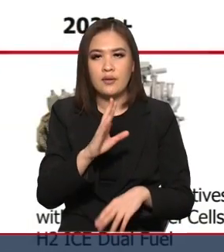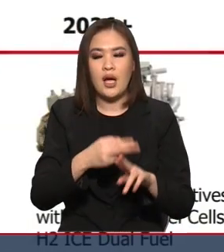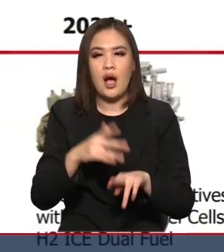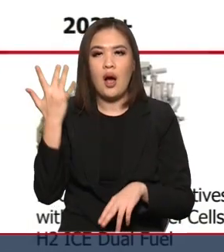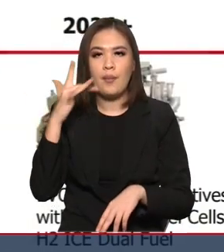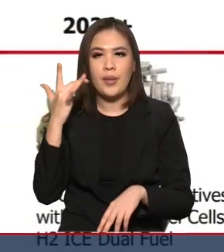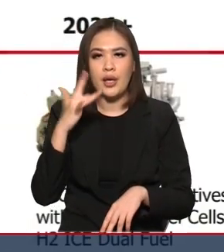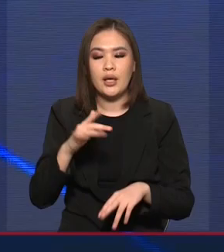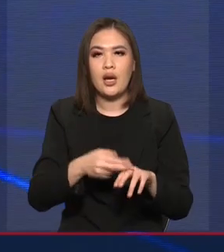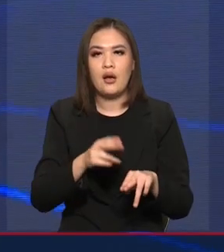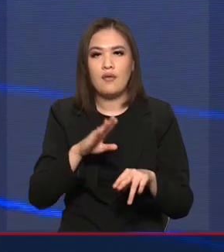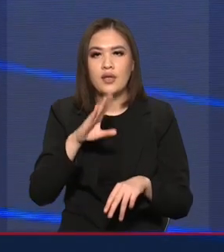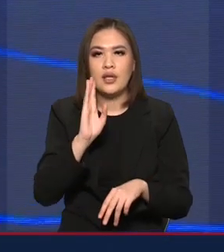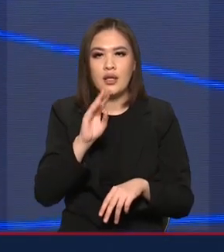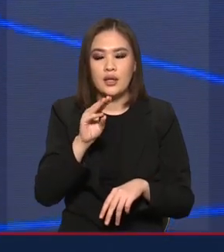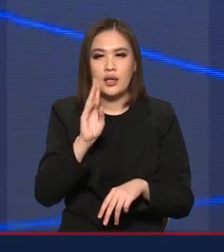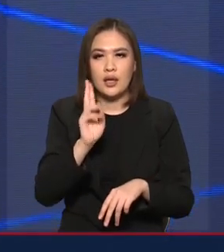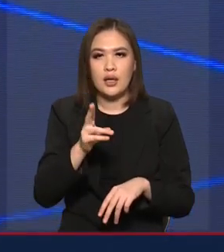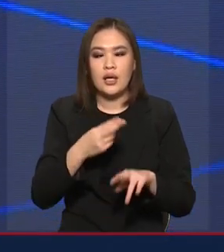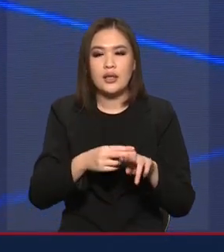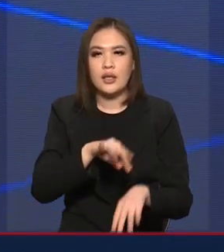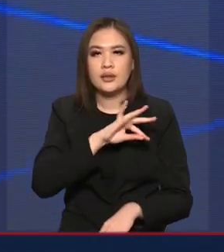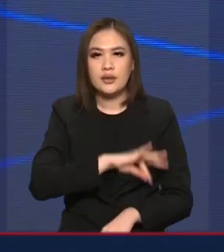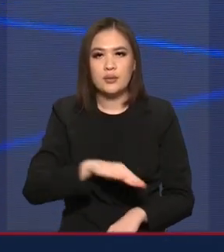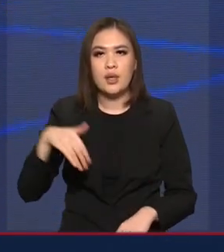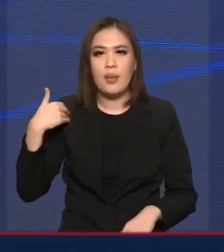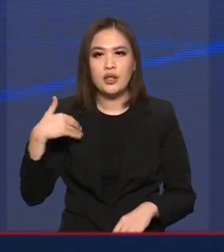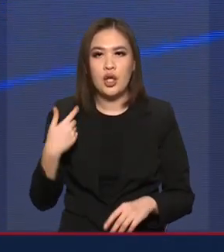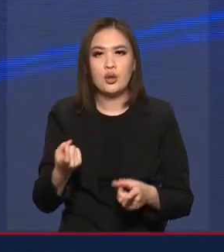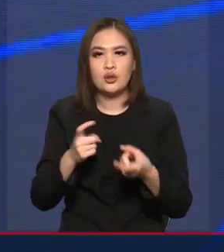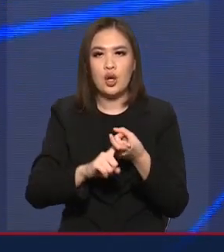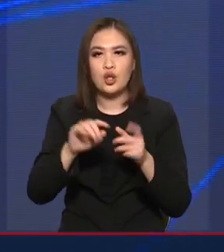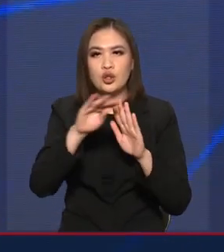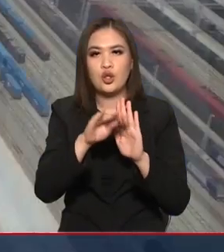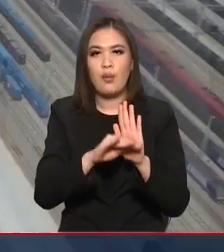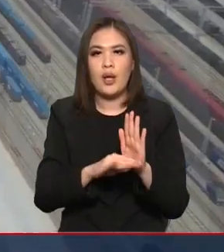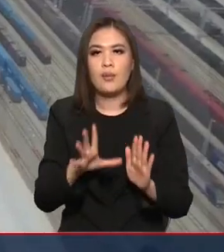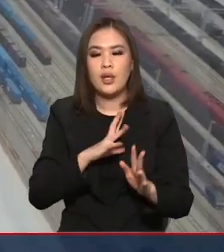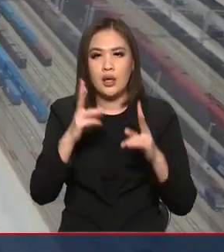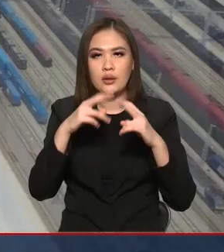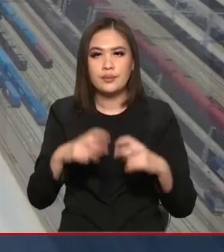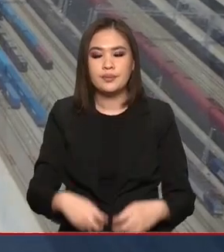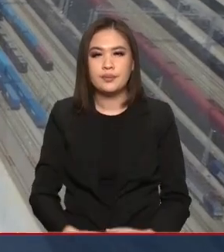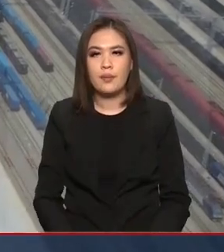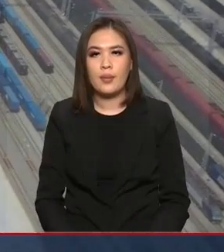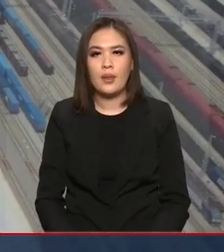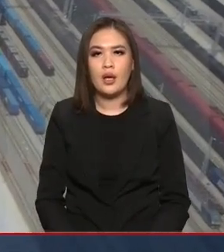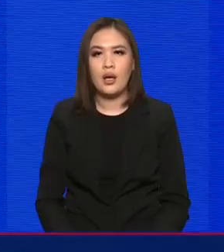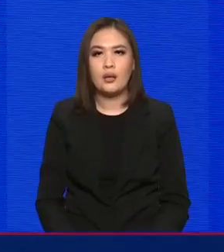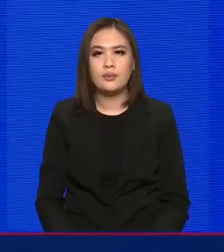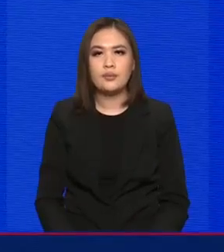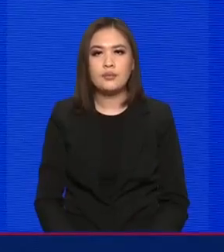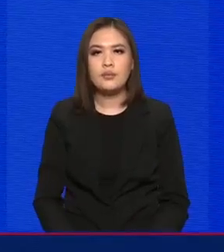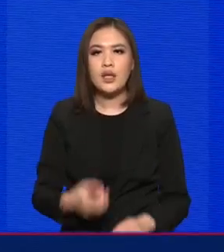америкалық Wavtec компаниясы локомотивтерін тиімді пайдалану жөнінде сынама жоба қолға алынған. Бұл бір белдеу,